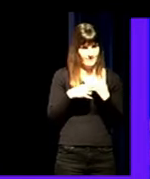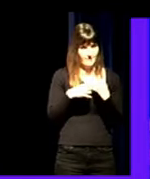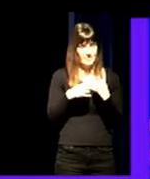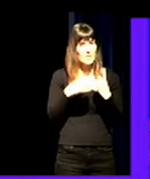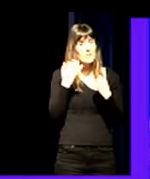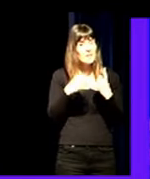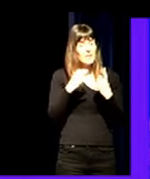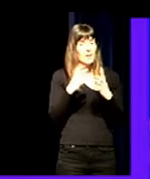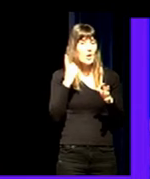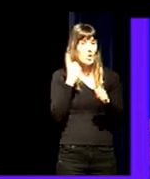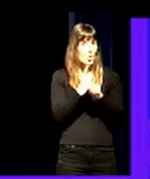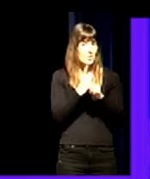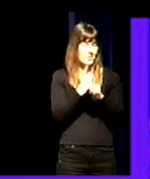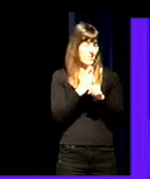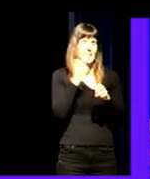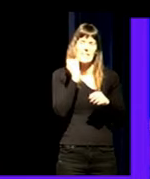daukatena atzean da, erua.